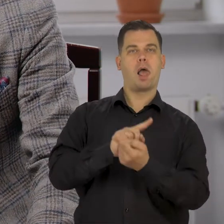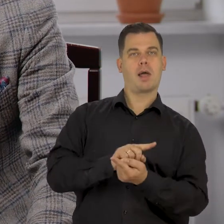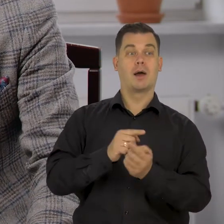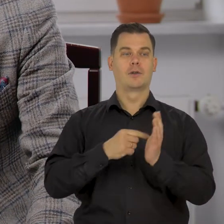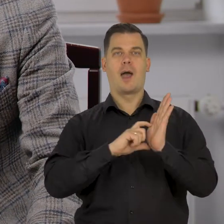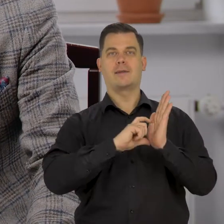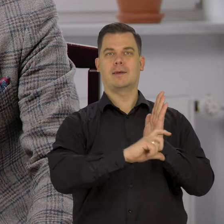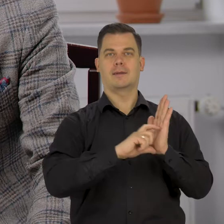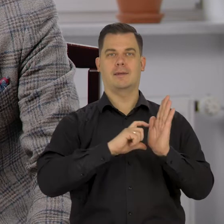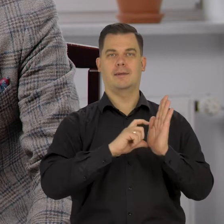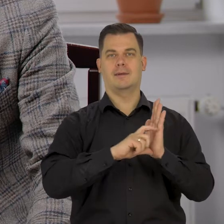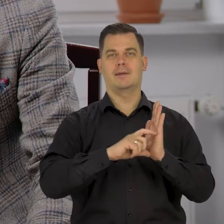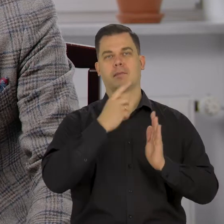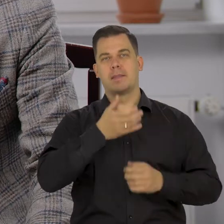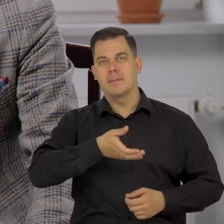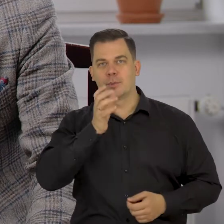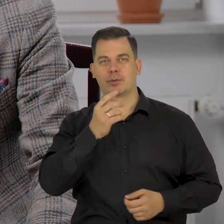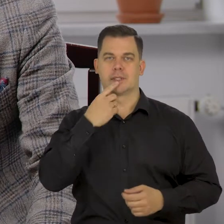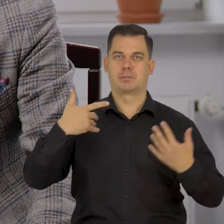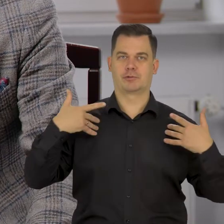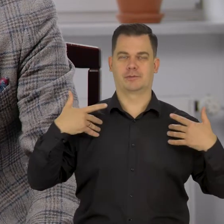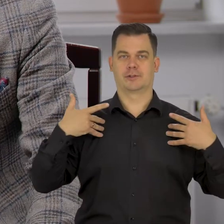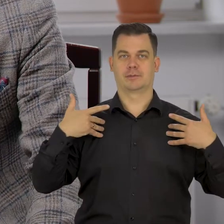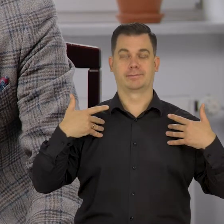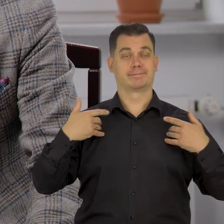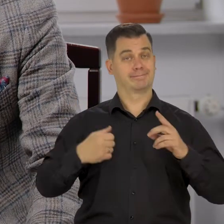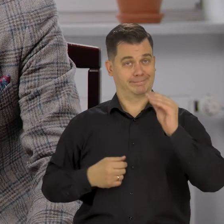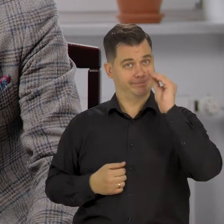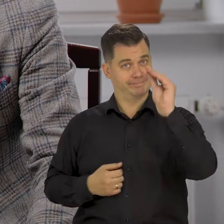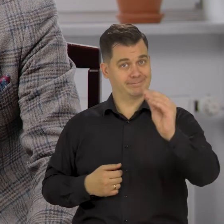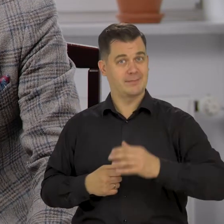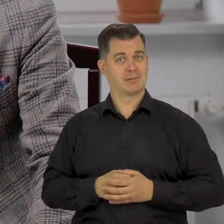są często na etykietach napojów, produktów żywnościowych.